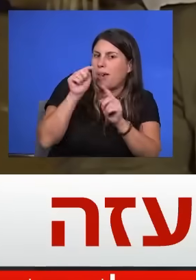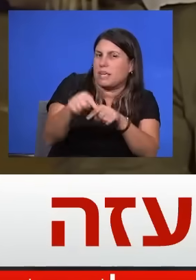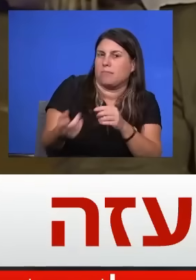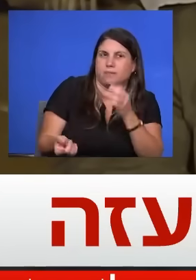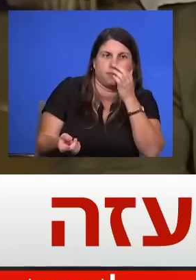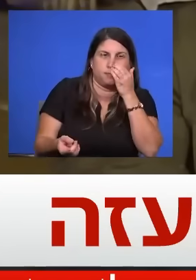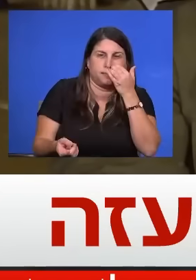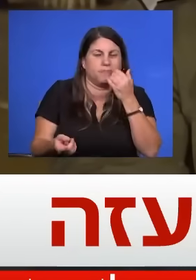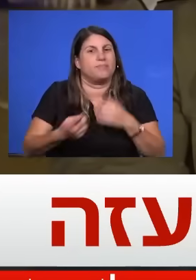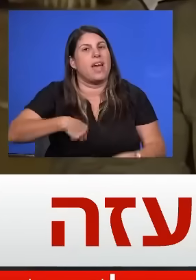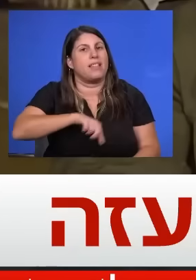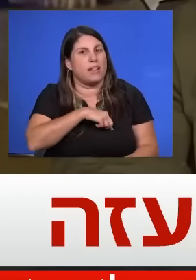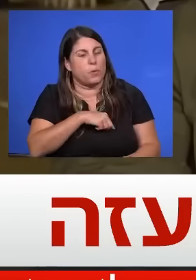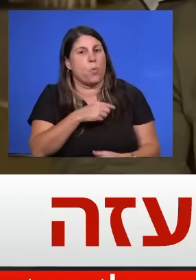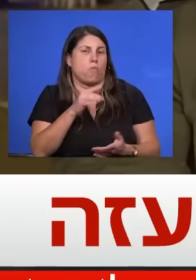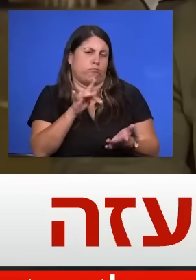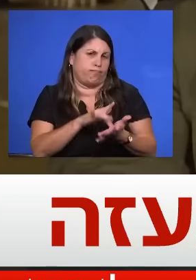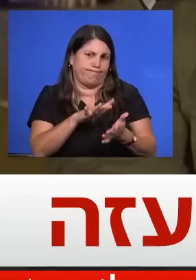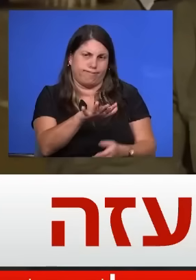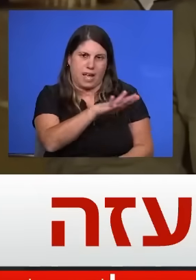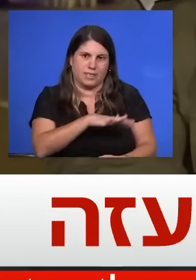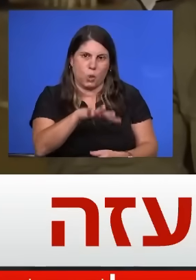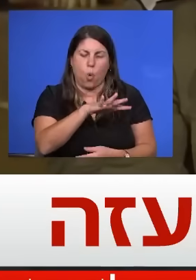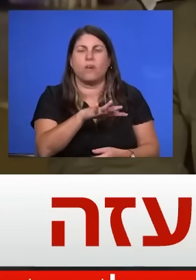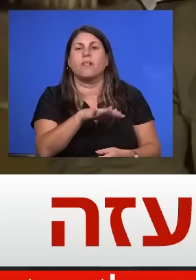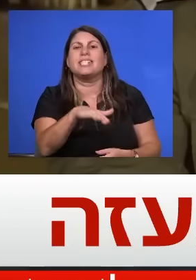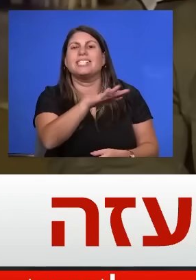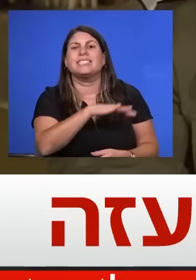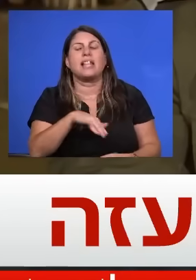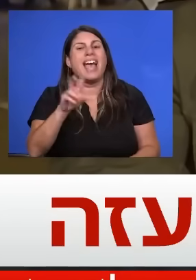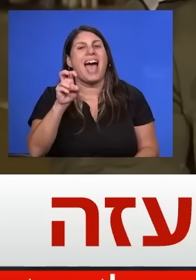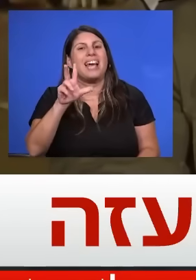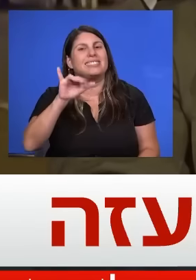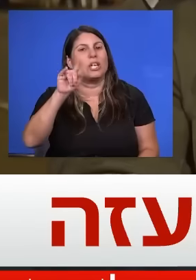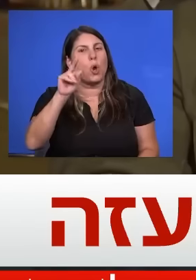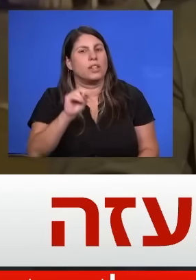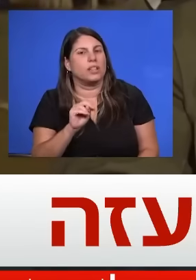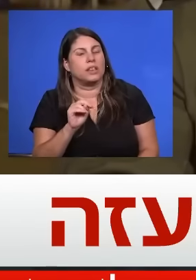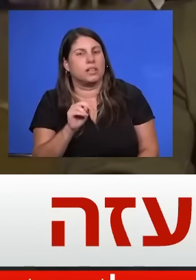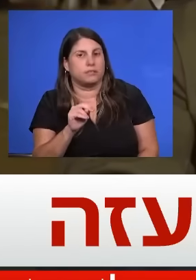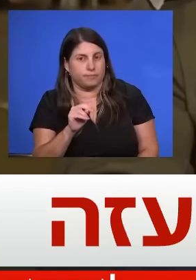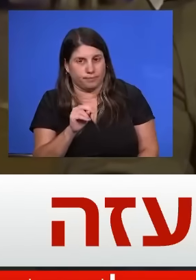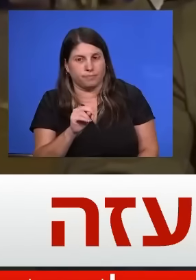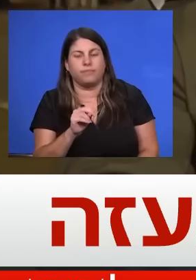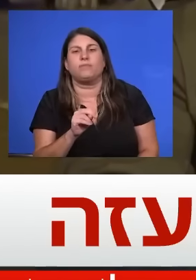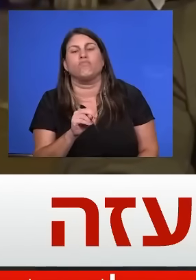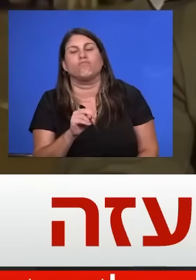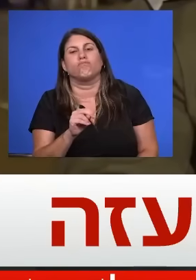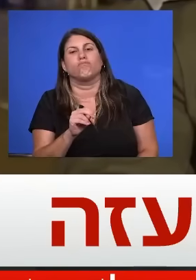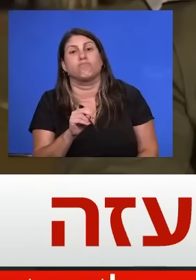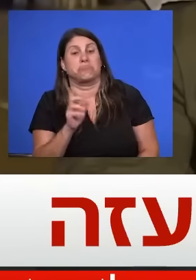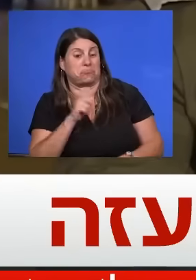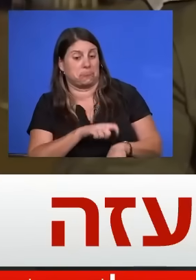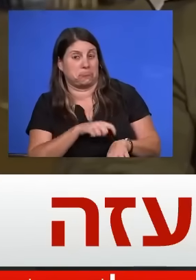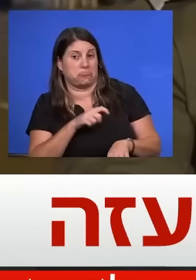אנחנו תופסים קו בגזרת הציון, בזמן הזה אני בבית, אנחנו